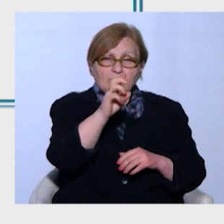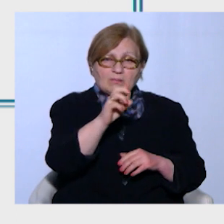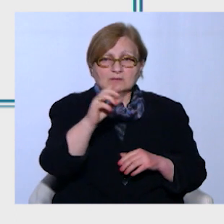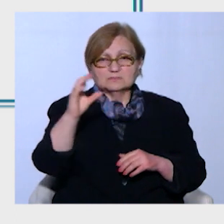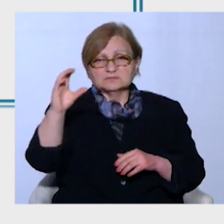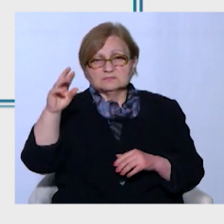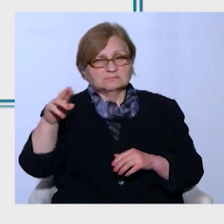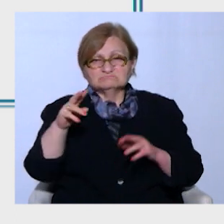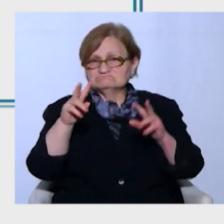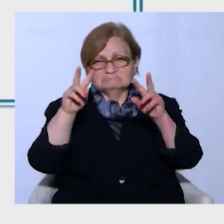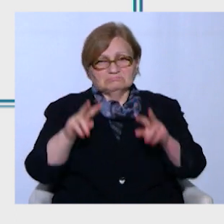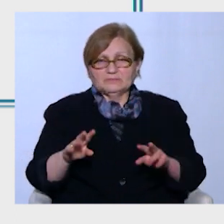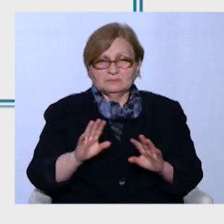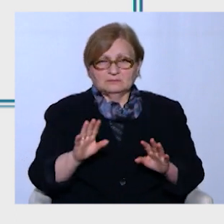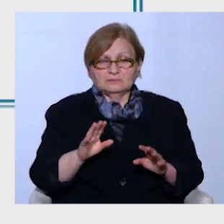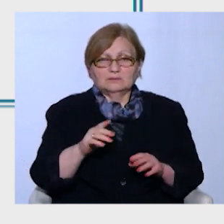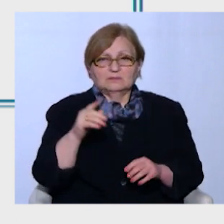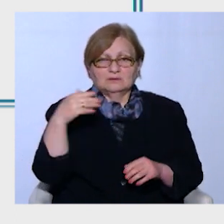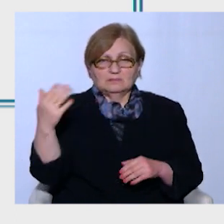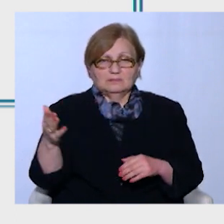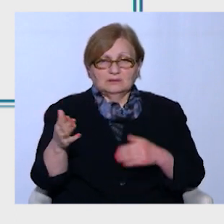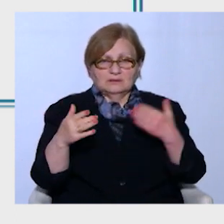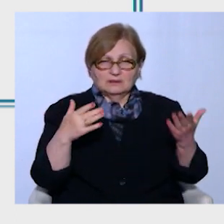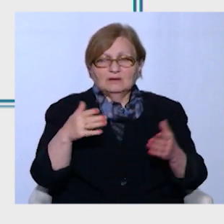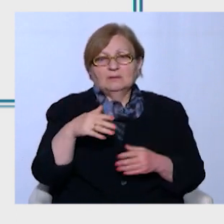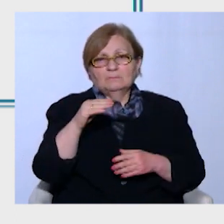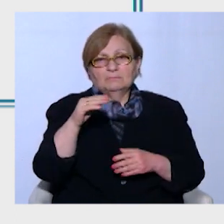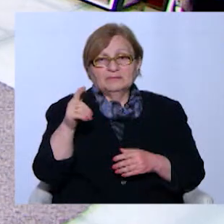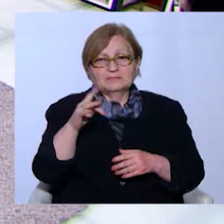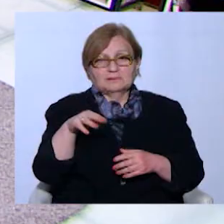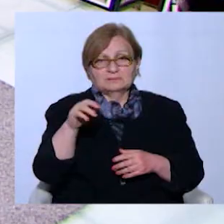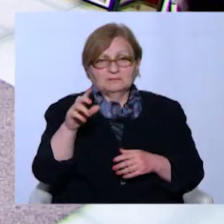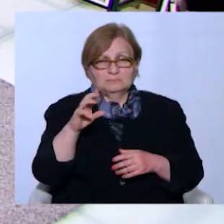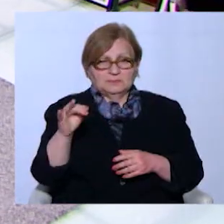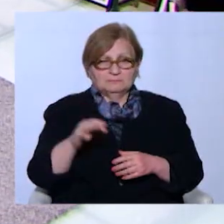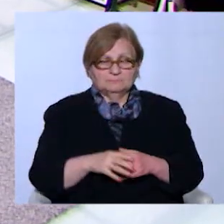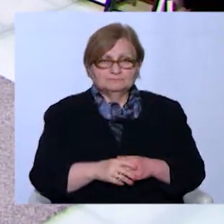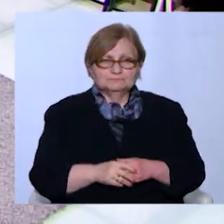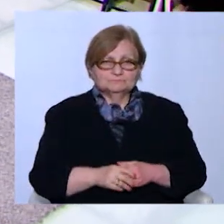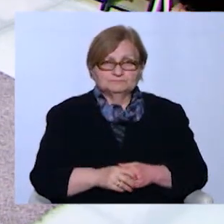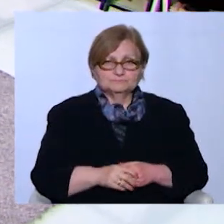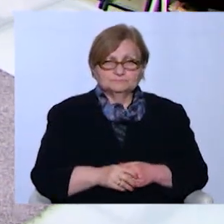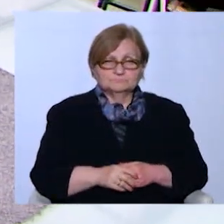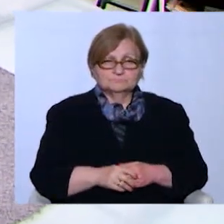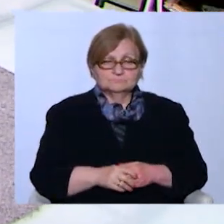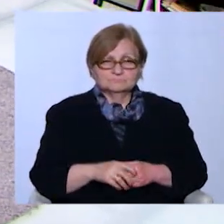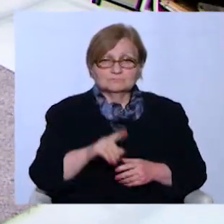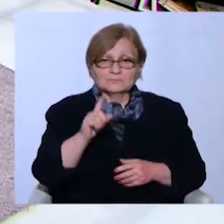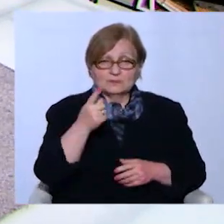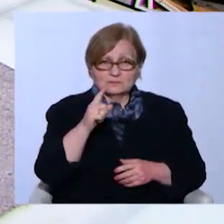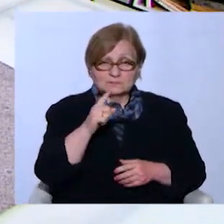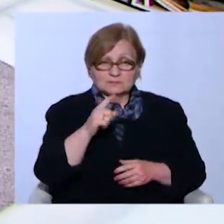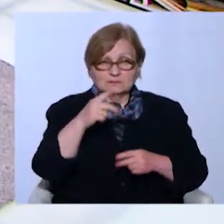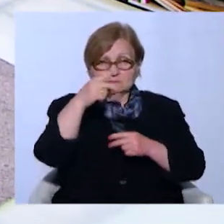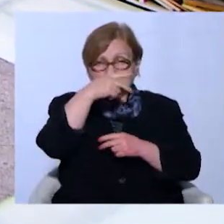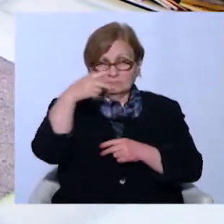არის ერთმანეთის პარალელური, ამათ ეწოდება ტრაპეციის ფერდები. ახლა ნახეთ რა ხდება. რადგან ორი